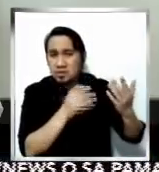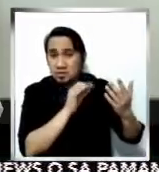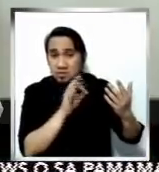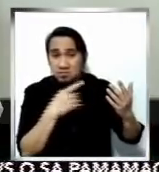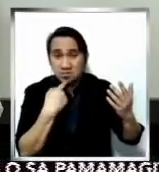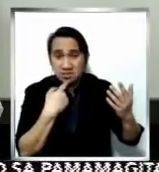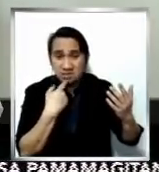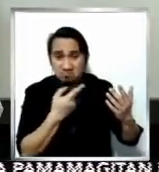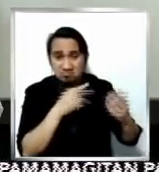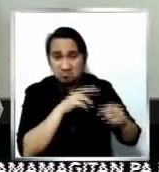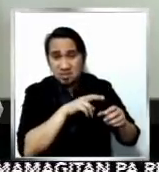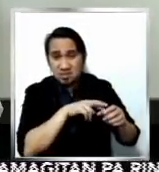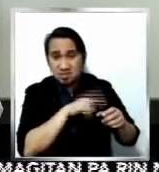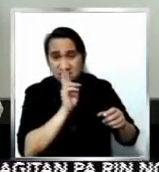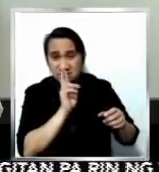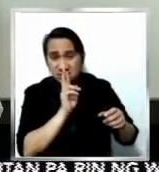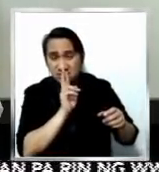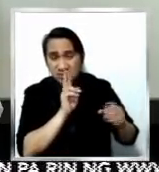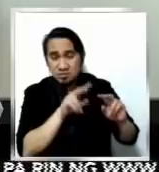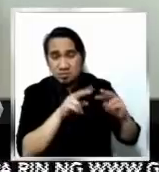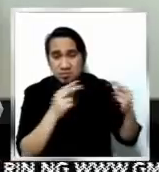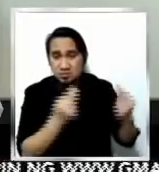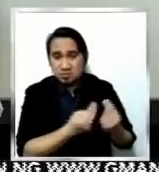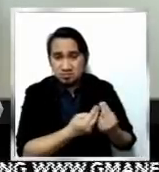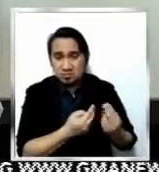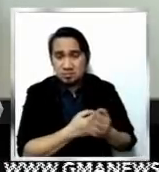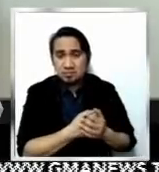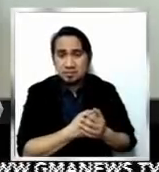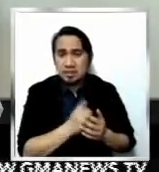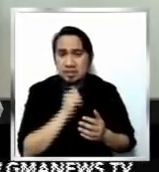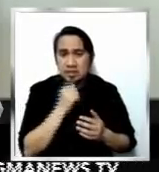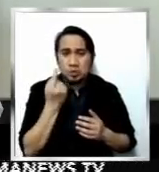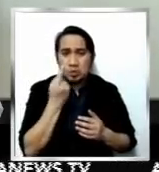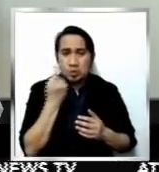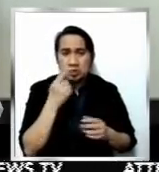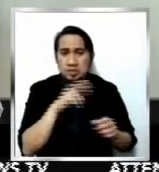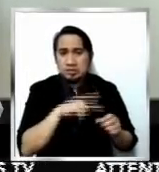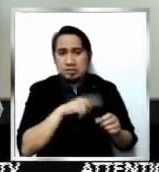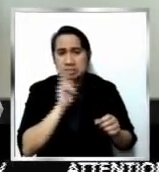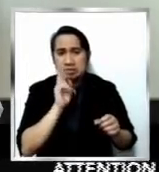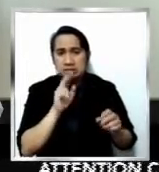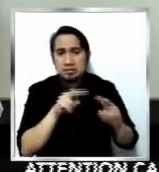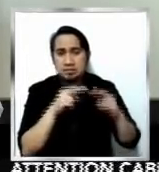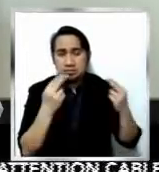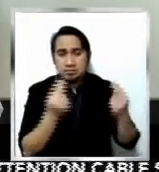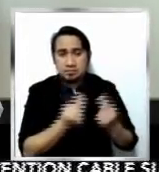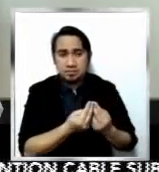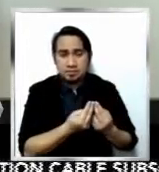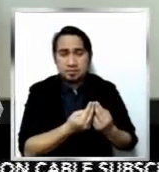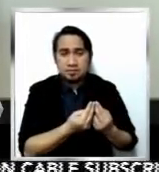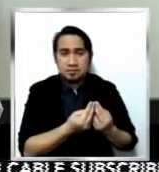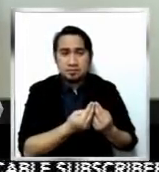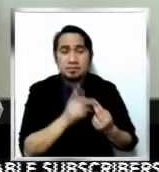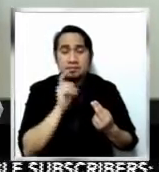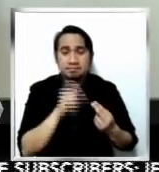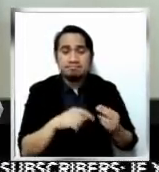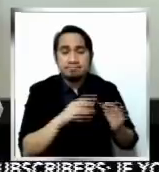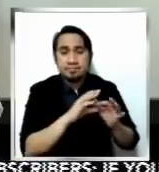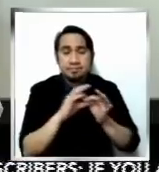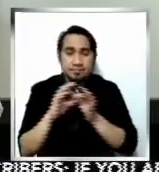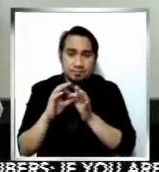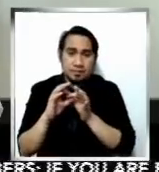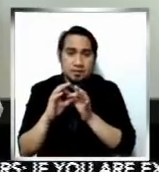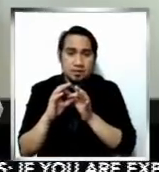posisyon. Hinggil naman po sa mga panawagan ng pagbitiw, yan po ay particularly naka-address kay General Durante.